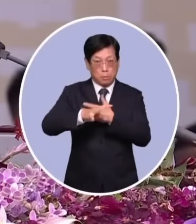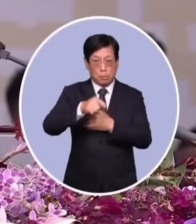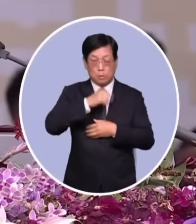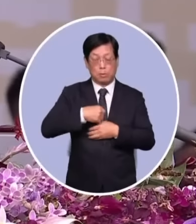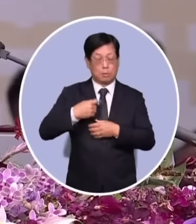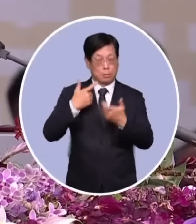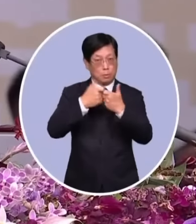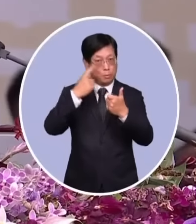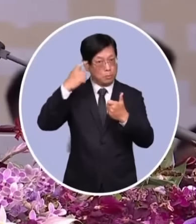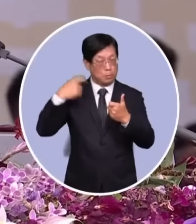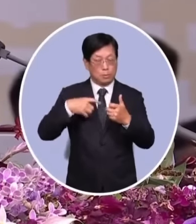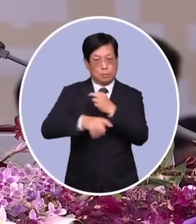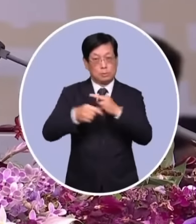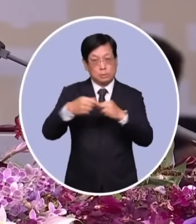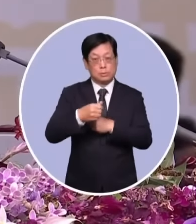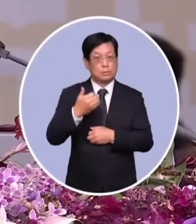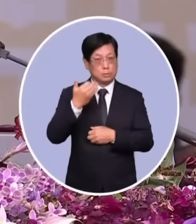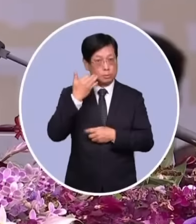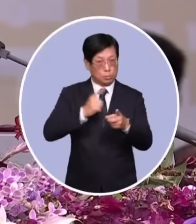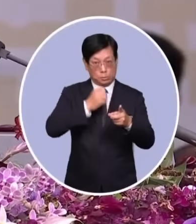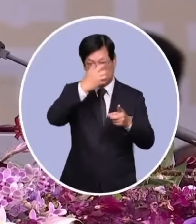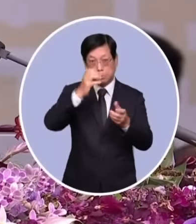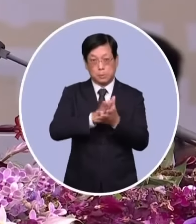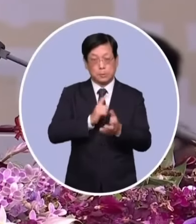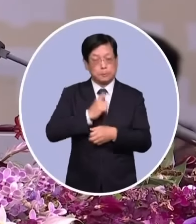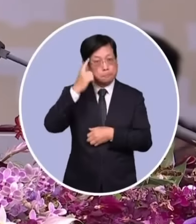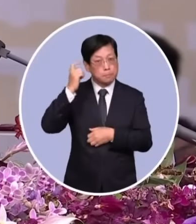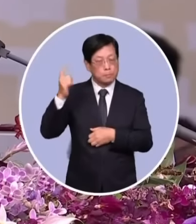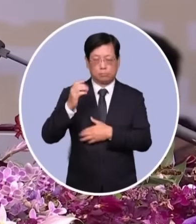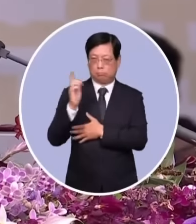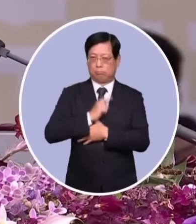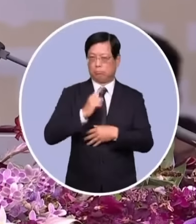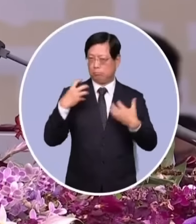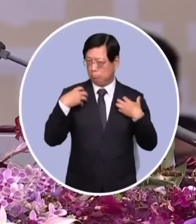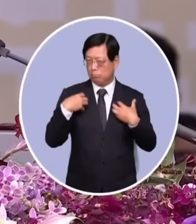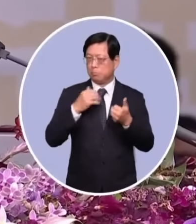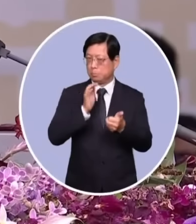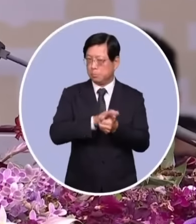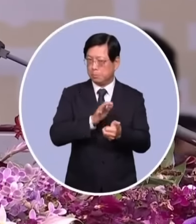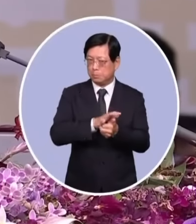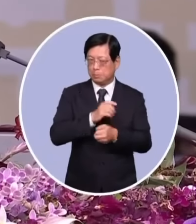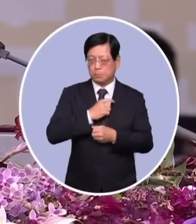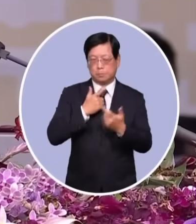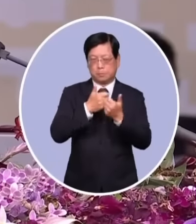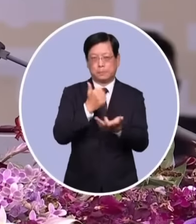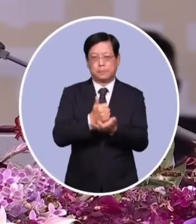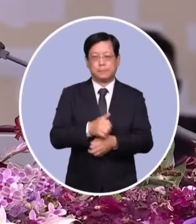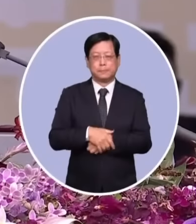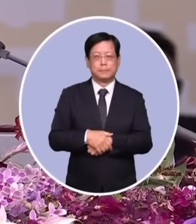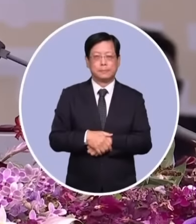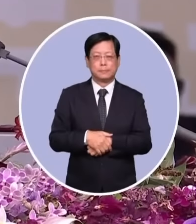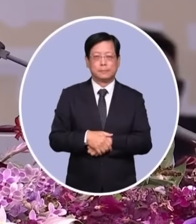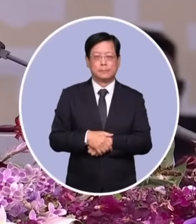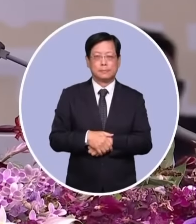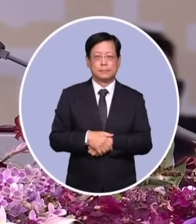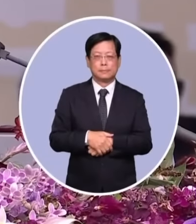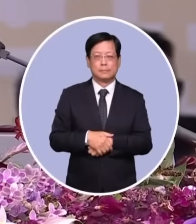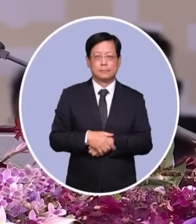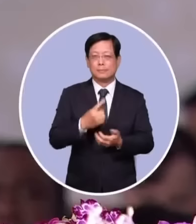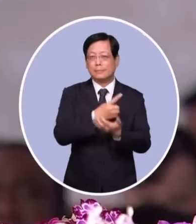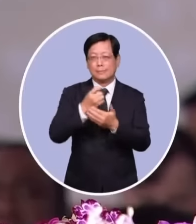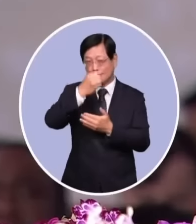金，年轻朋友的梦想，政府有责任帮忙圆梦。各位